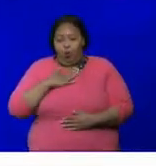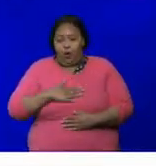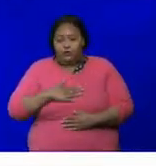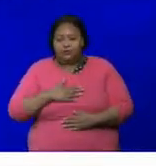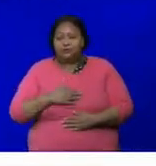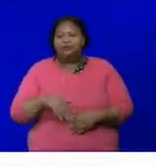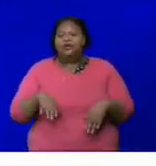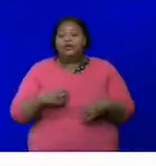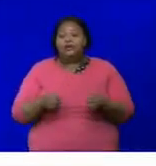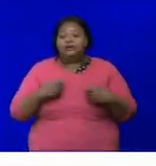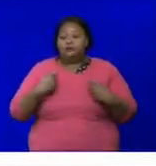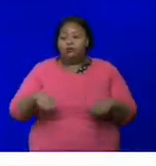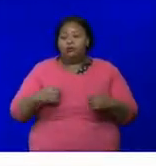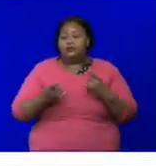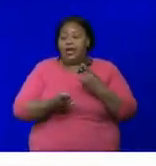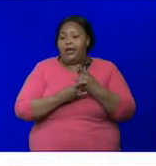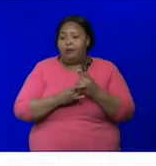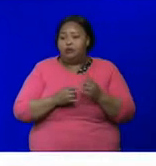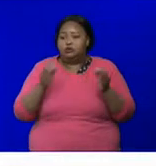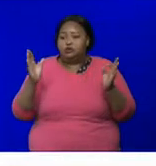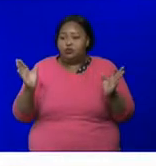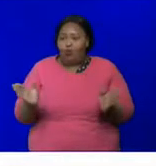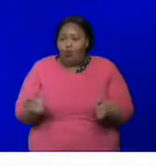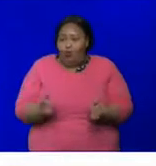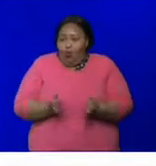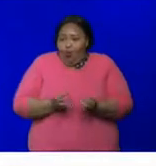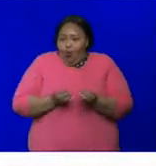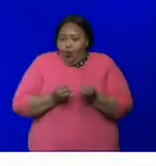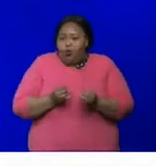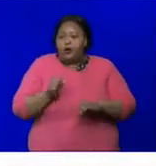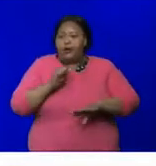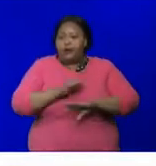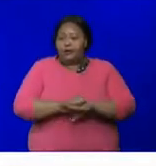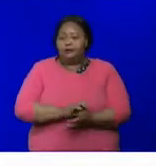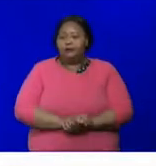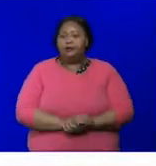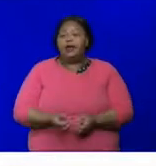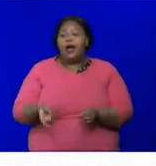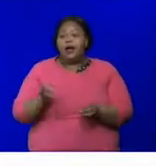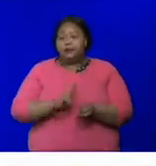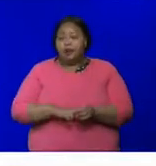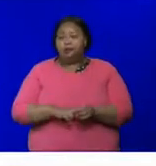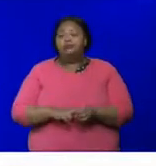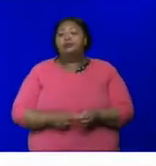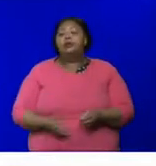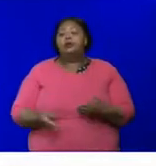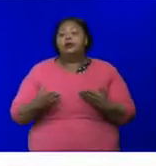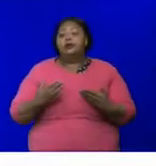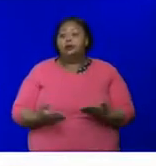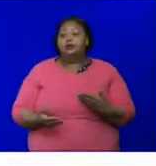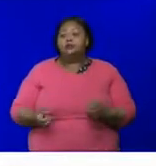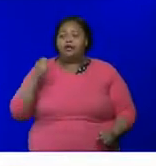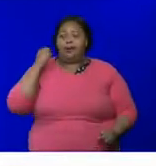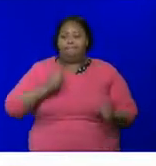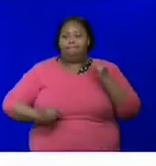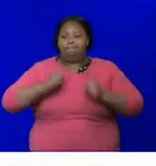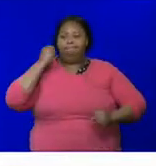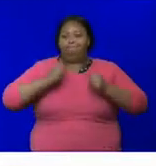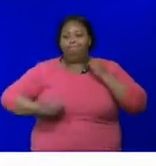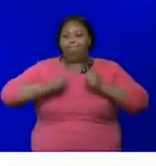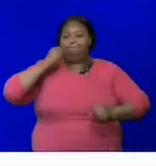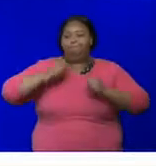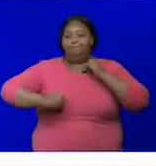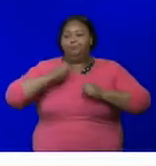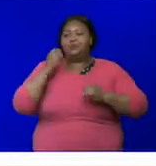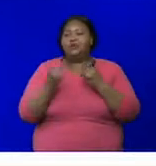kwehle emtimbeni because asigcini ukujima lawo lene kuphela siyawachaya nama road works sendele okunye into letisita umuntu ukuthi ehle